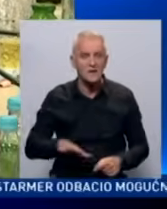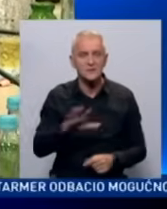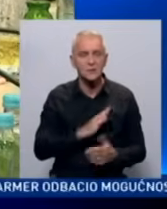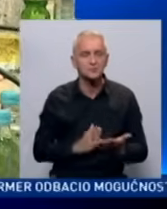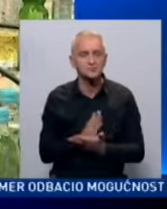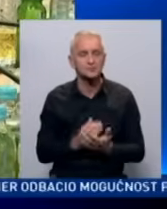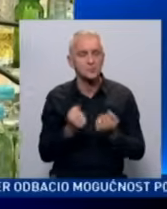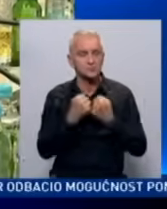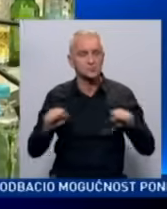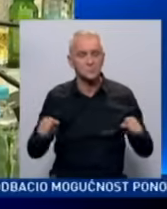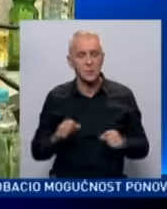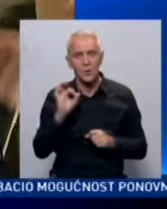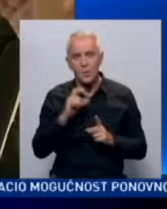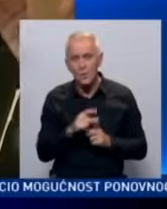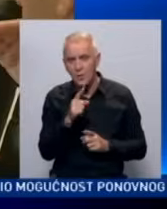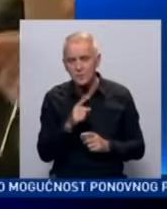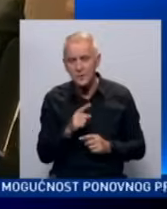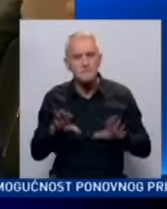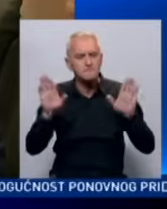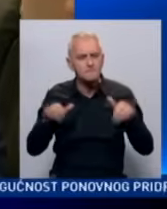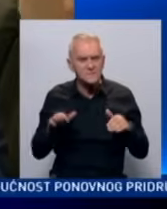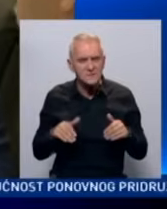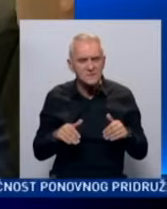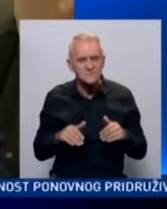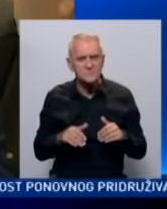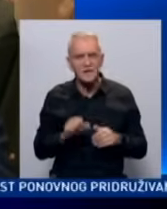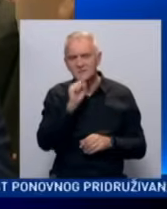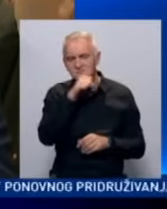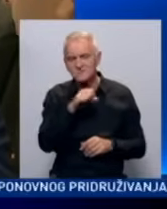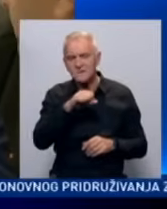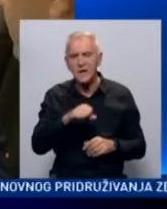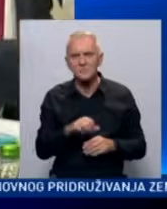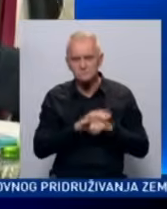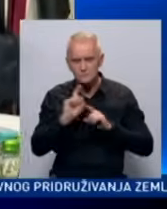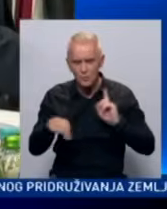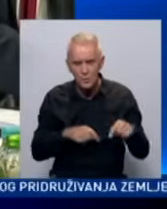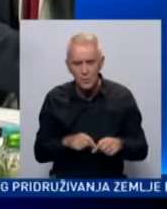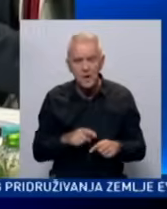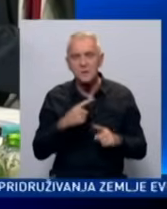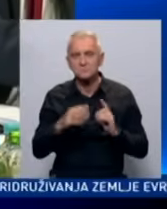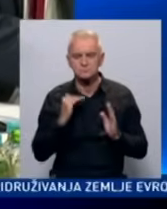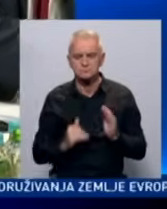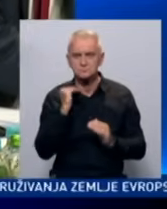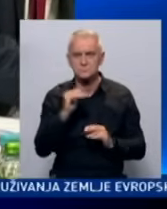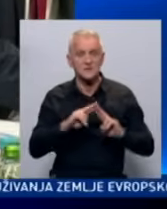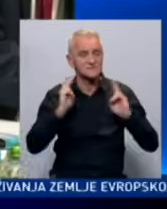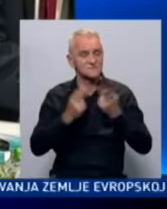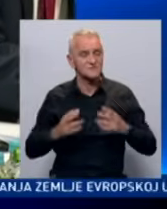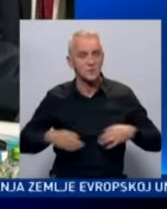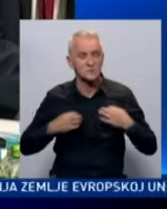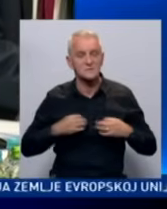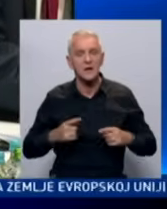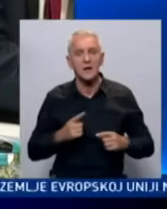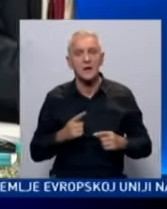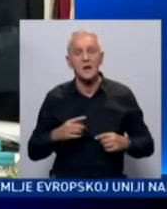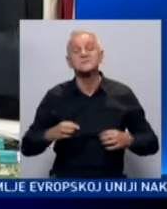slobodnih od visokopatogene influence ptica, svinjske kuge i afričke svinjske kuge u skladu sa standardima Svjetske organizacije za zdravlje